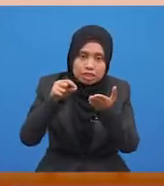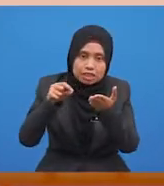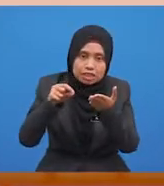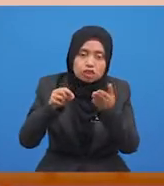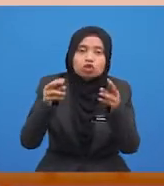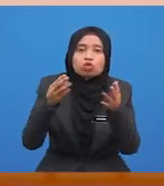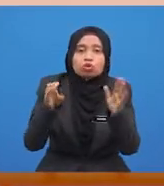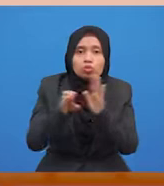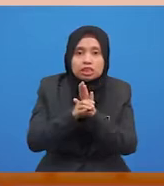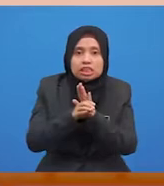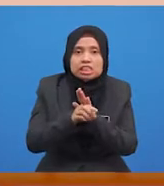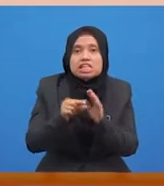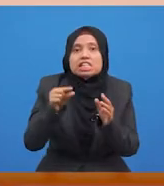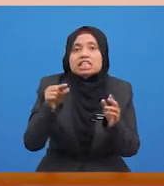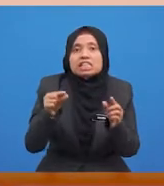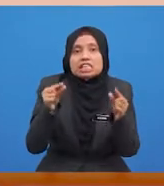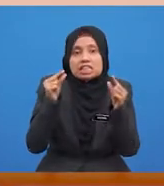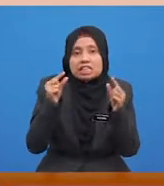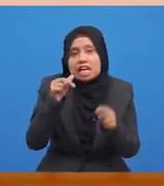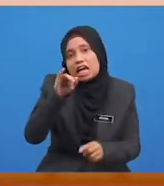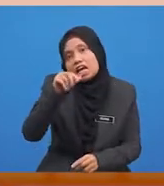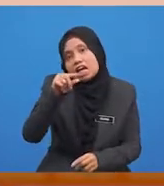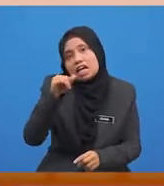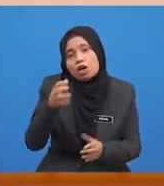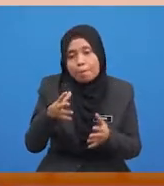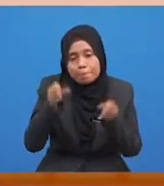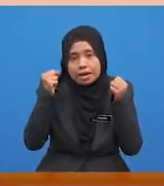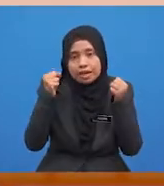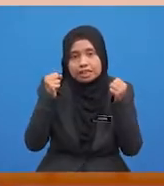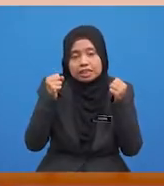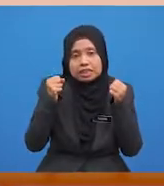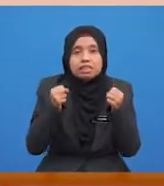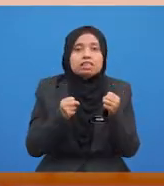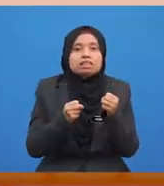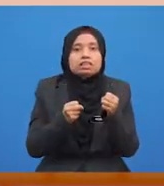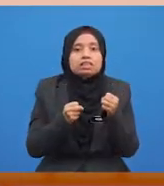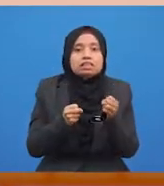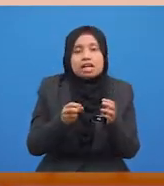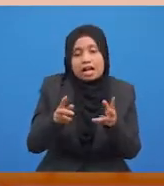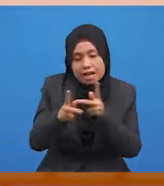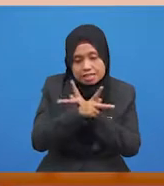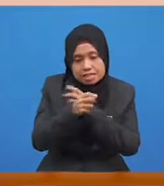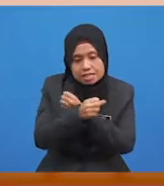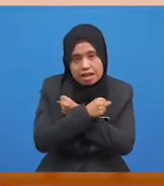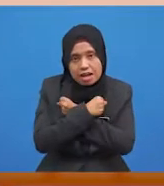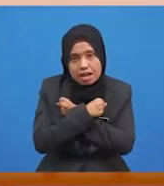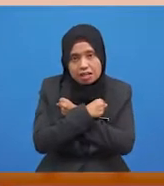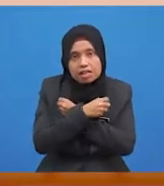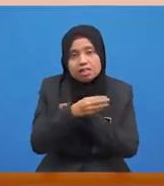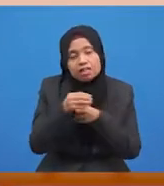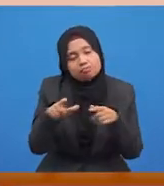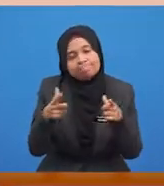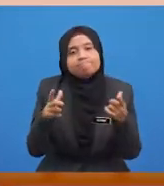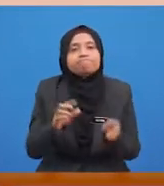seperti nilai kegigihan, nilai keberanian, nilai kecekalan, nilai kasih sayang